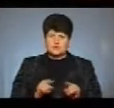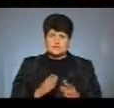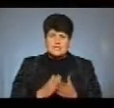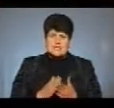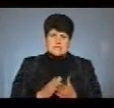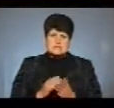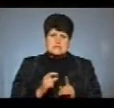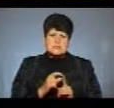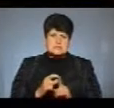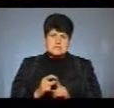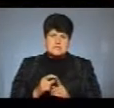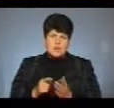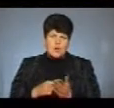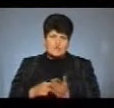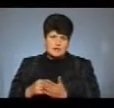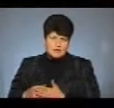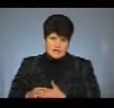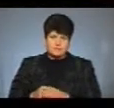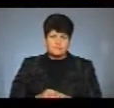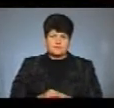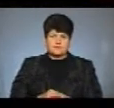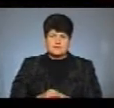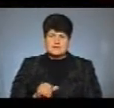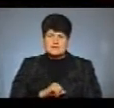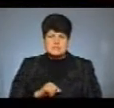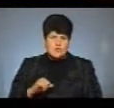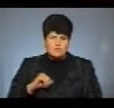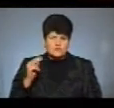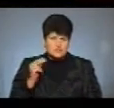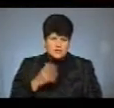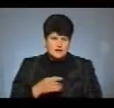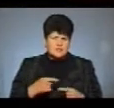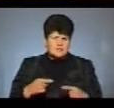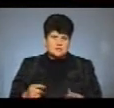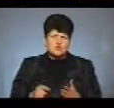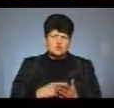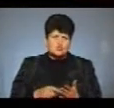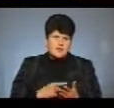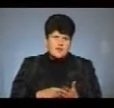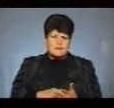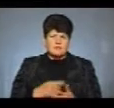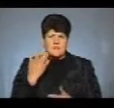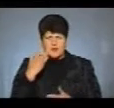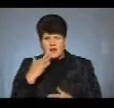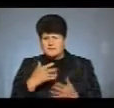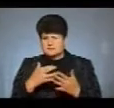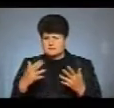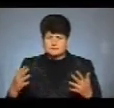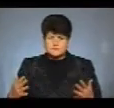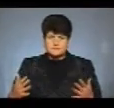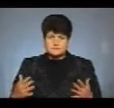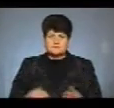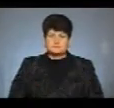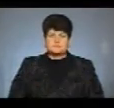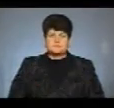словники, самовчителі, різні журнали, видання американські і не тільки. Марія